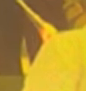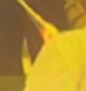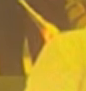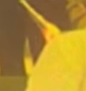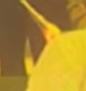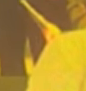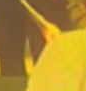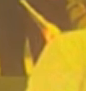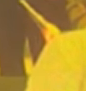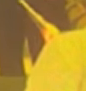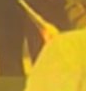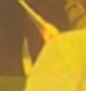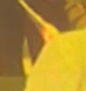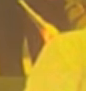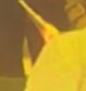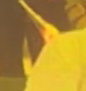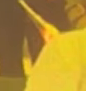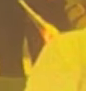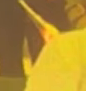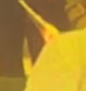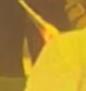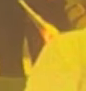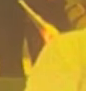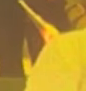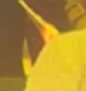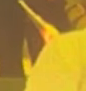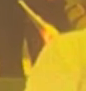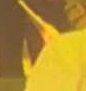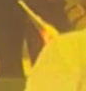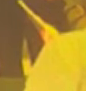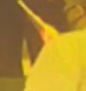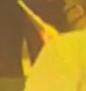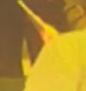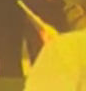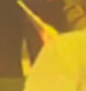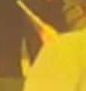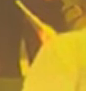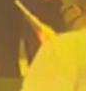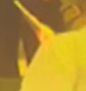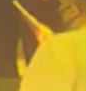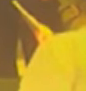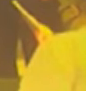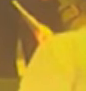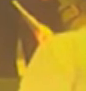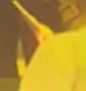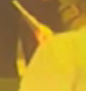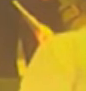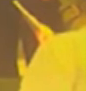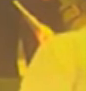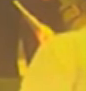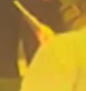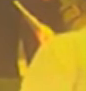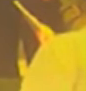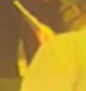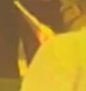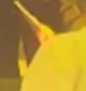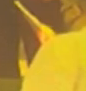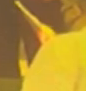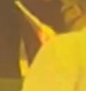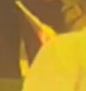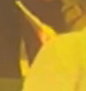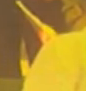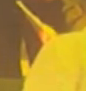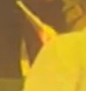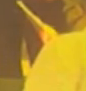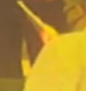salam sejahtera. Terima kasih kerana bersama dengan kami untuk pelancaran Bulan Kebangsaan dan Kibar Jalur Gemilang bagi tahun 2021. Sudah pastinya